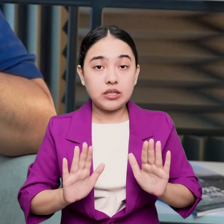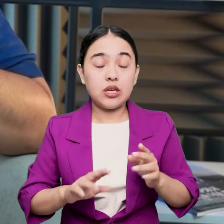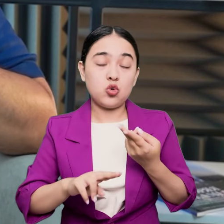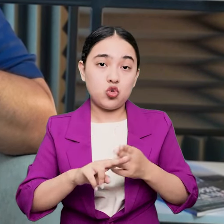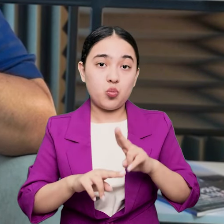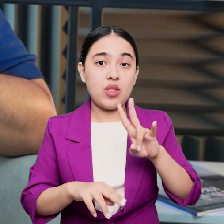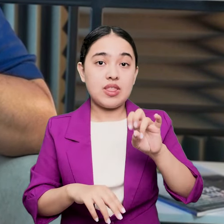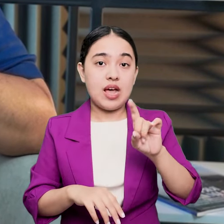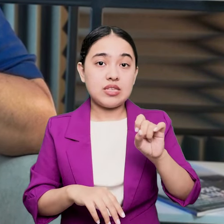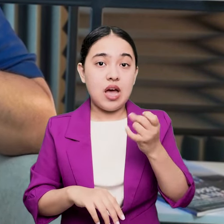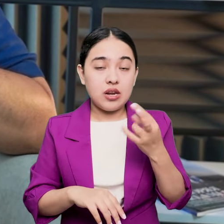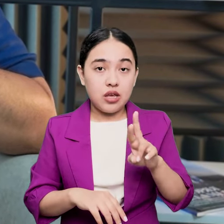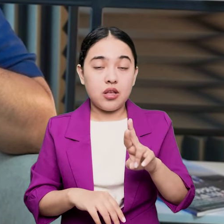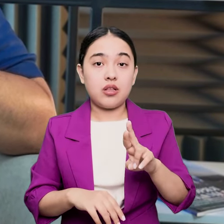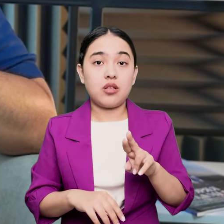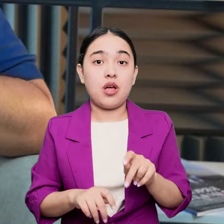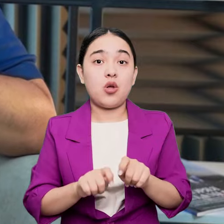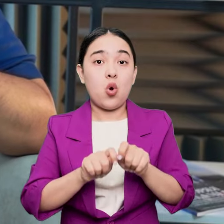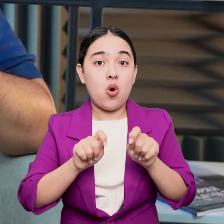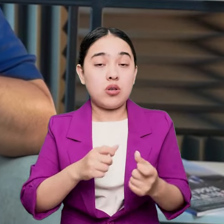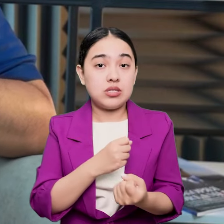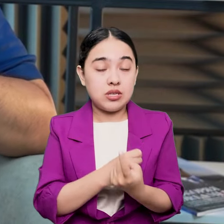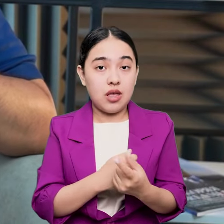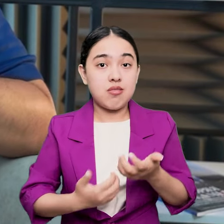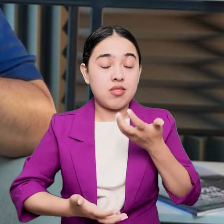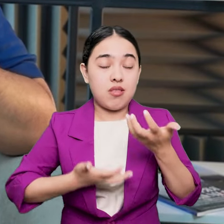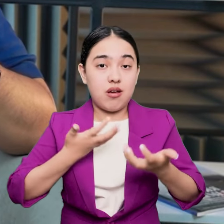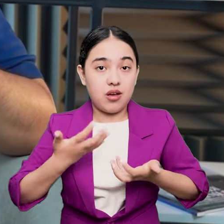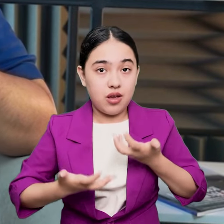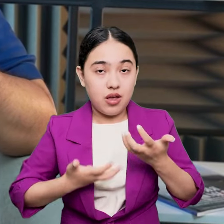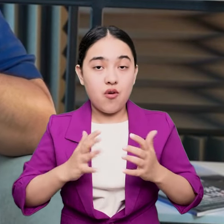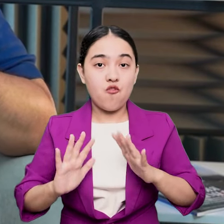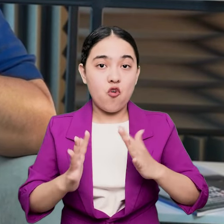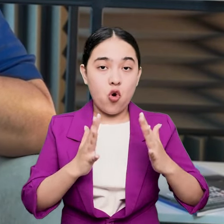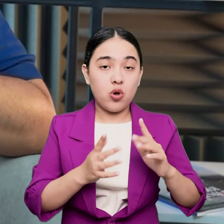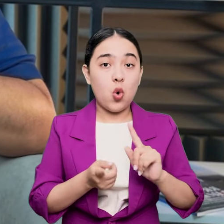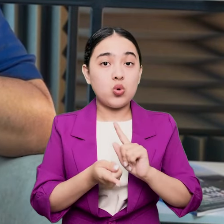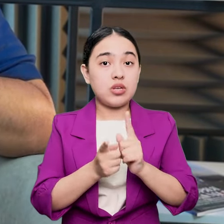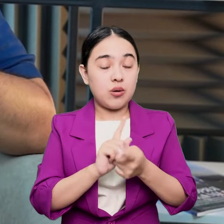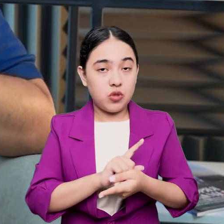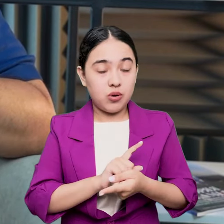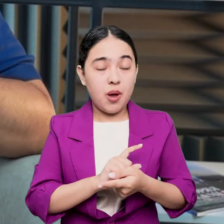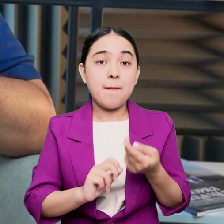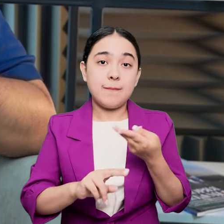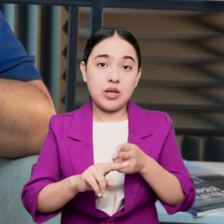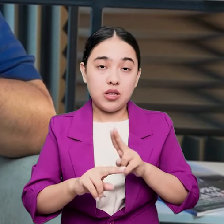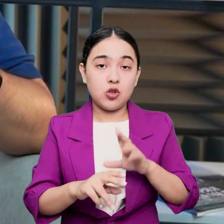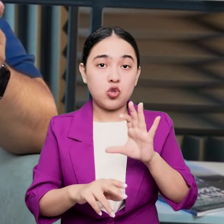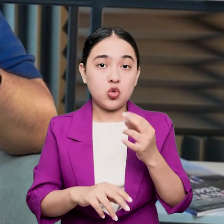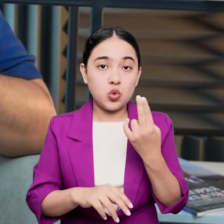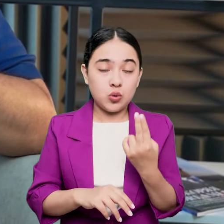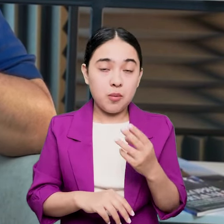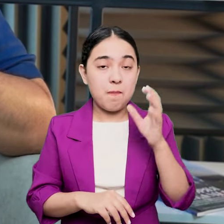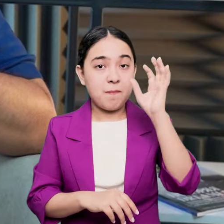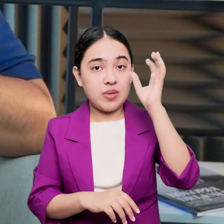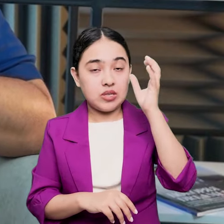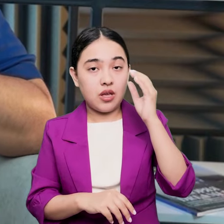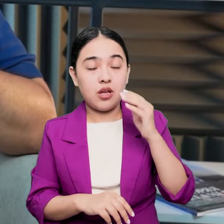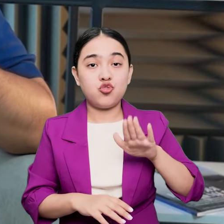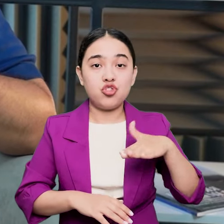ushbu nazariyani hosil qiladigan tadqiqotlar, voqealar o'zgarib turadi. Mana shuni sotsiologik va